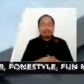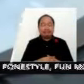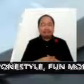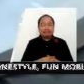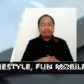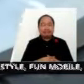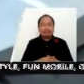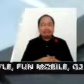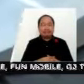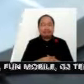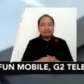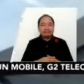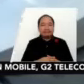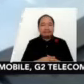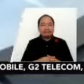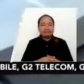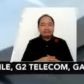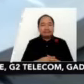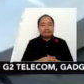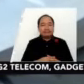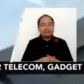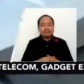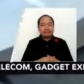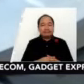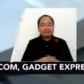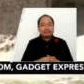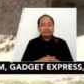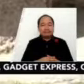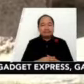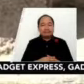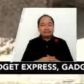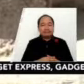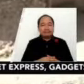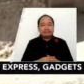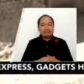GMA Integrated News, Russell Simorio, nakatutok, 24 oras.